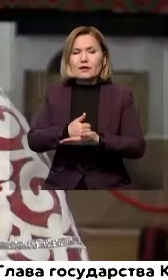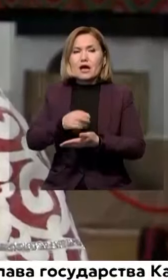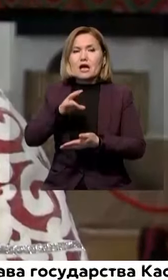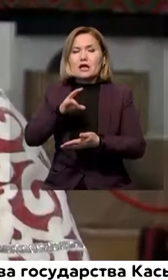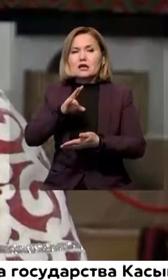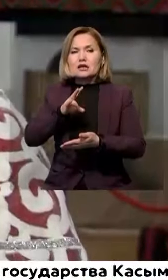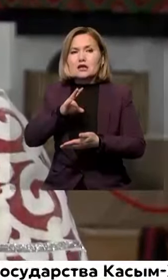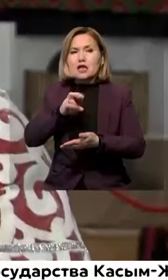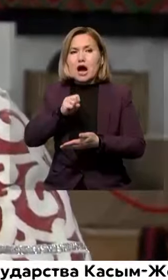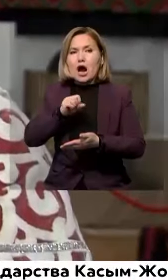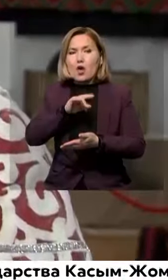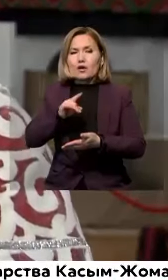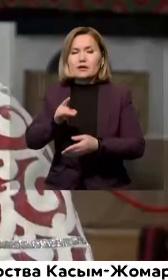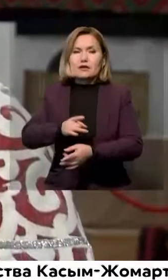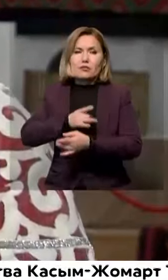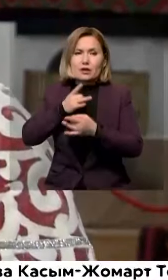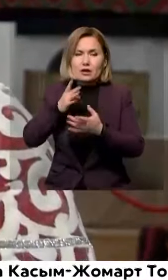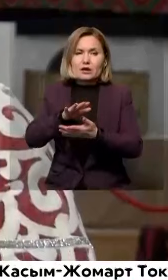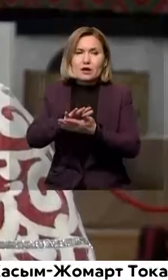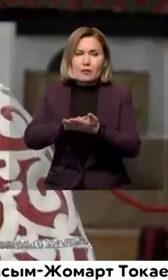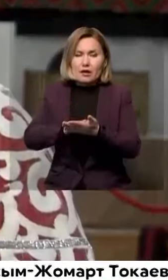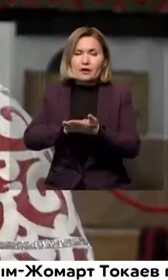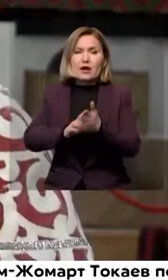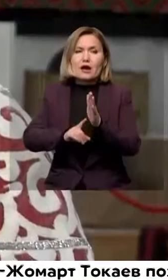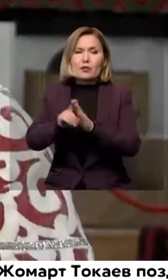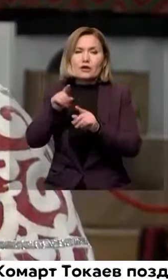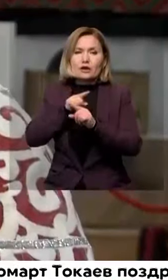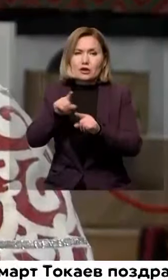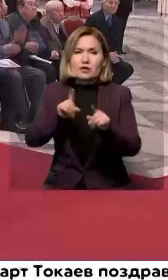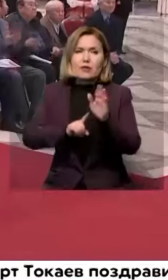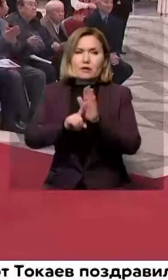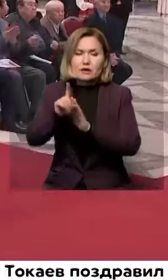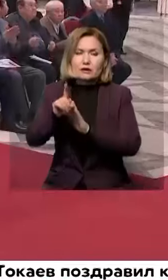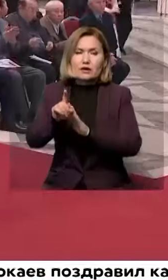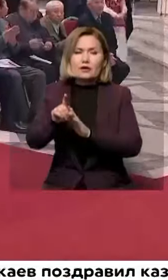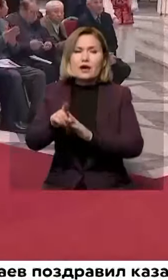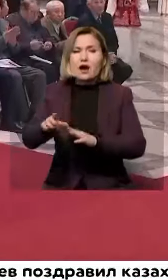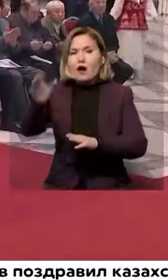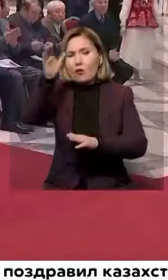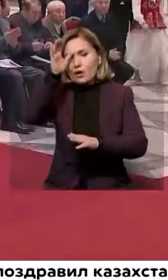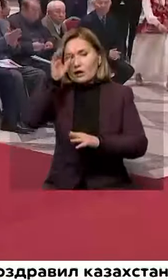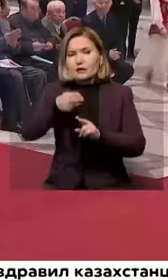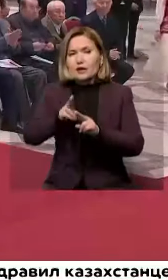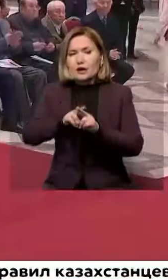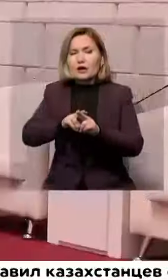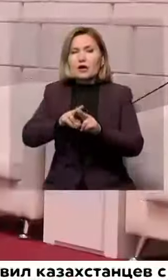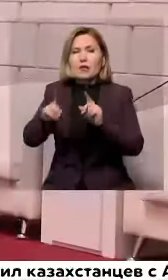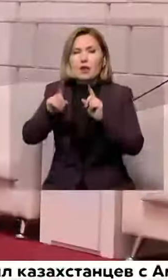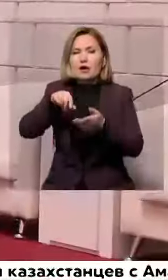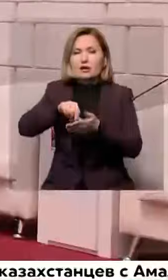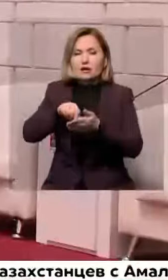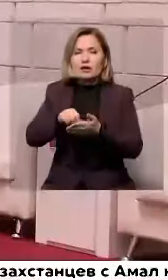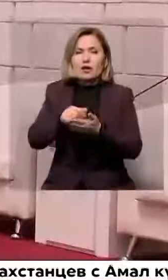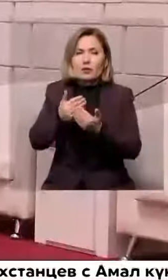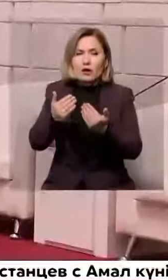Наурызнама шарасын қолға алып, насихаттауды бастап кеттік. Ғылыми форум аясында музейлік тәжірибе алмасу шаралары